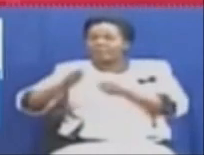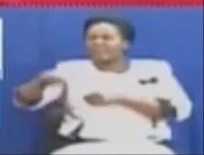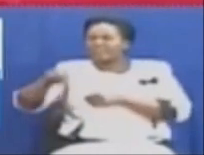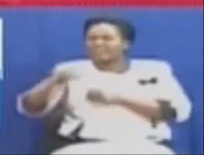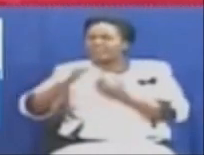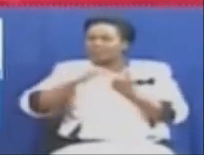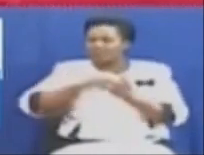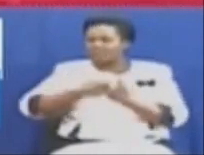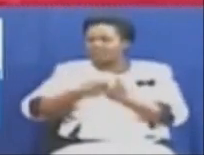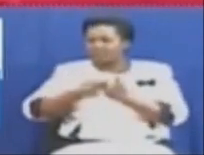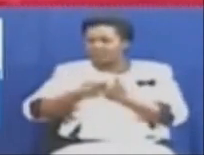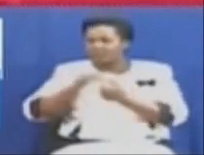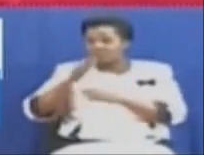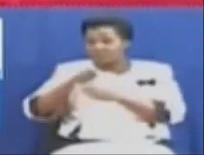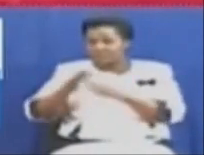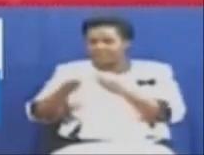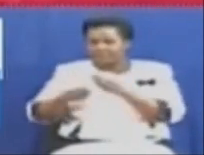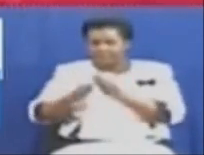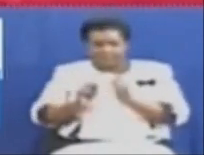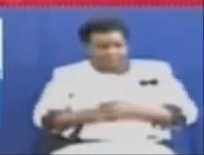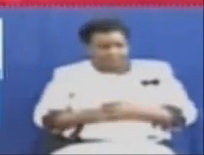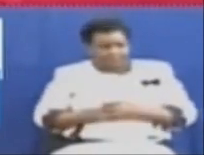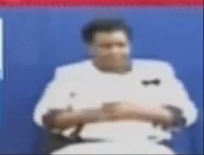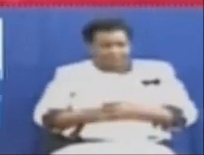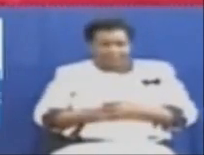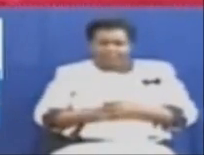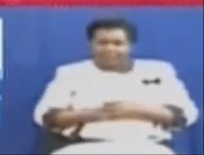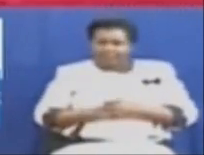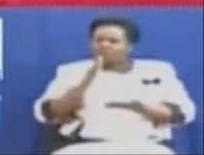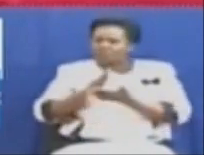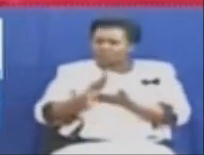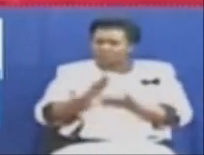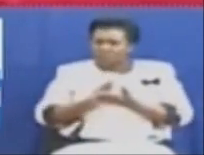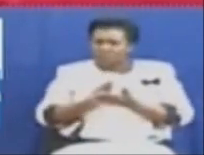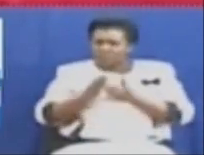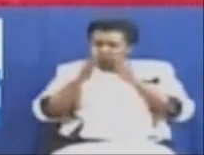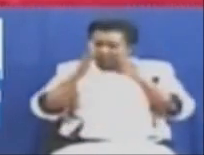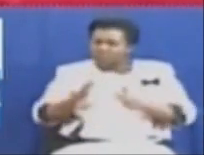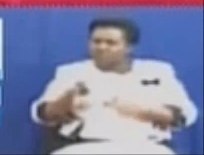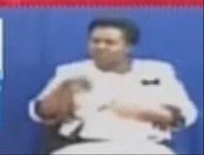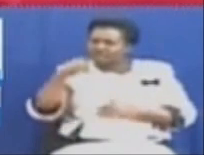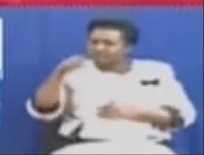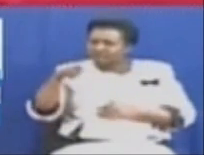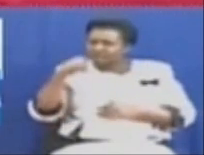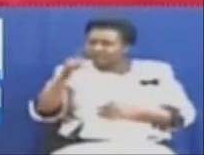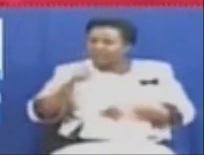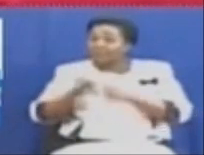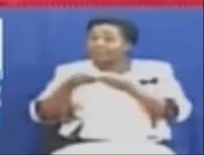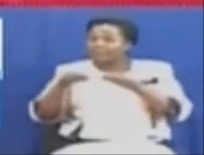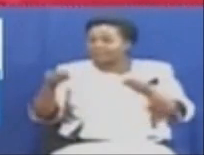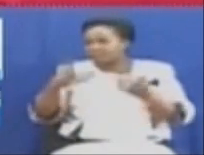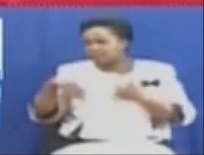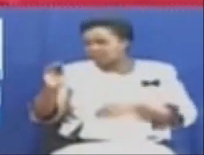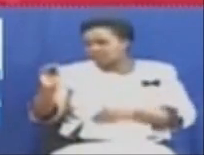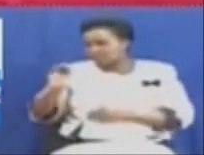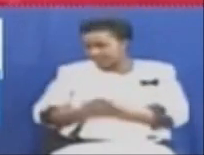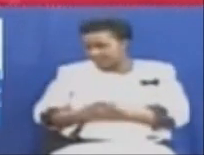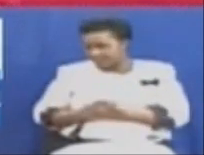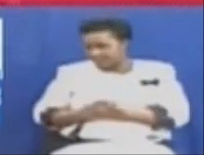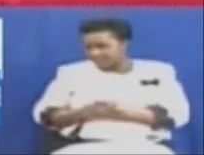Igoma, ni lini serikali itakuwa tayari kuhakikisha barabara hii inakamilika kwa kiwango cha lami kama ambavyo iliahidi?